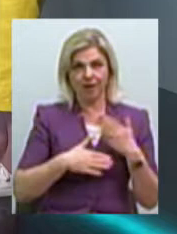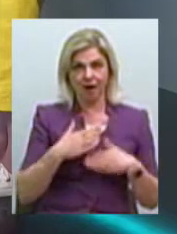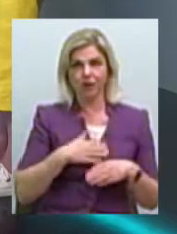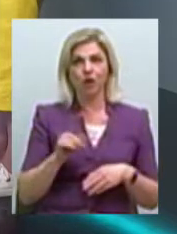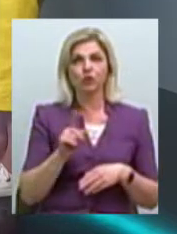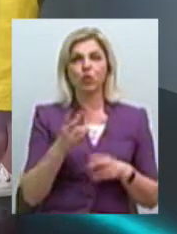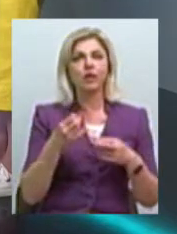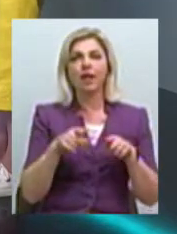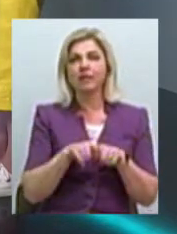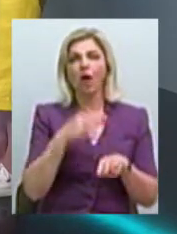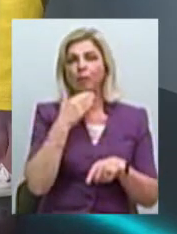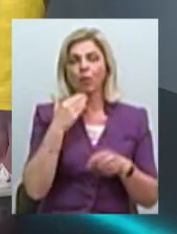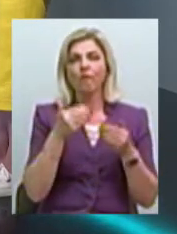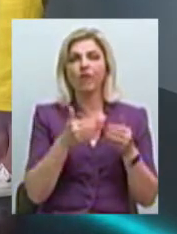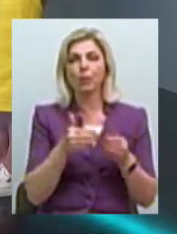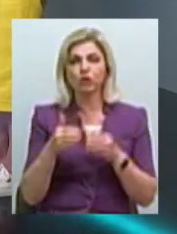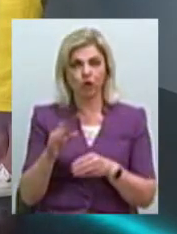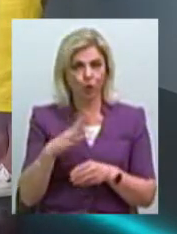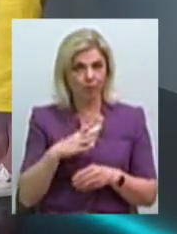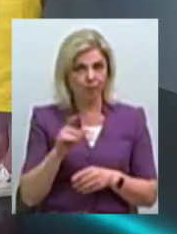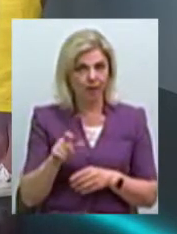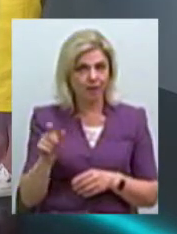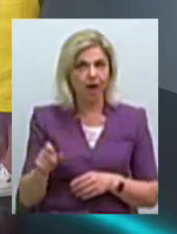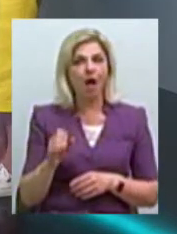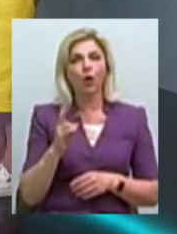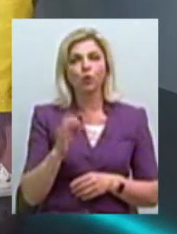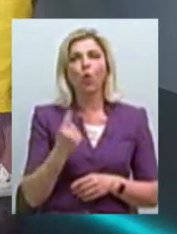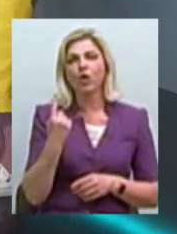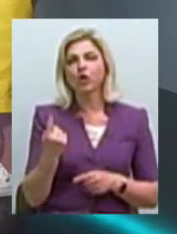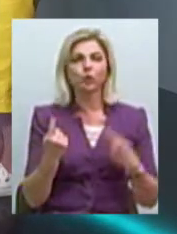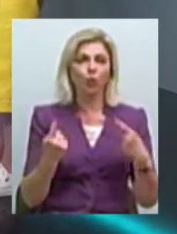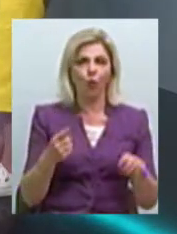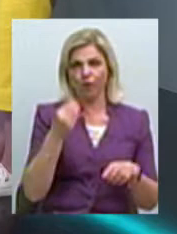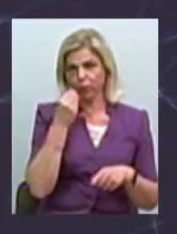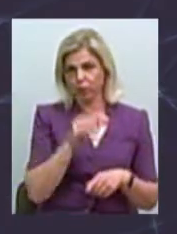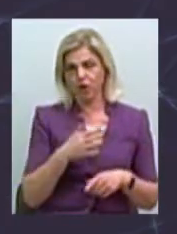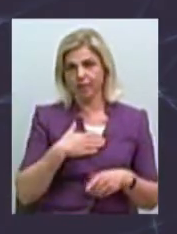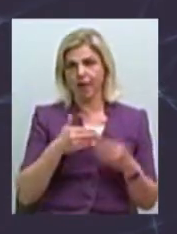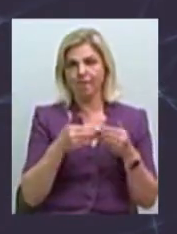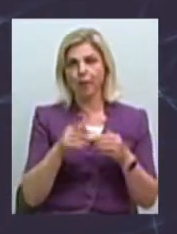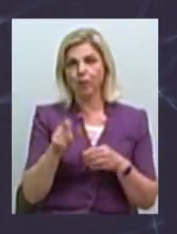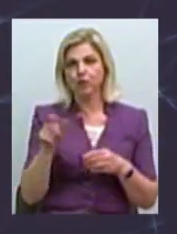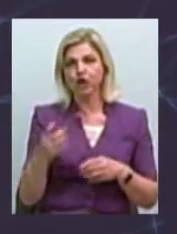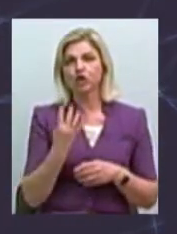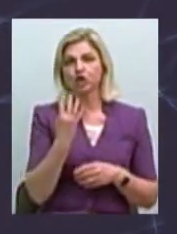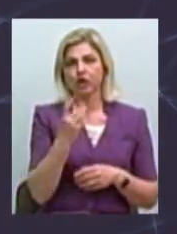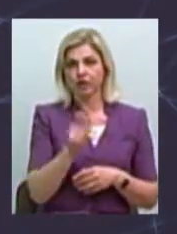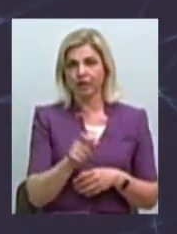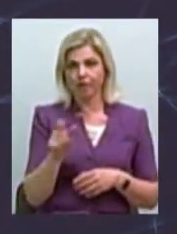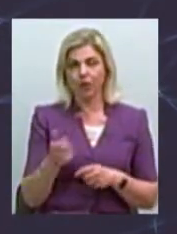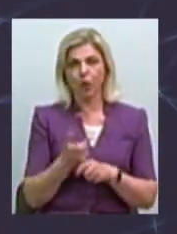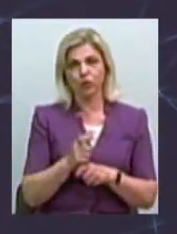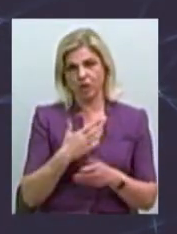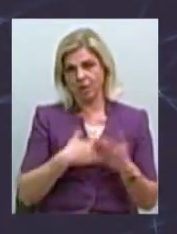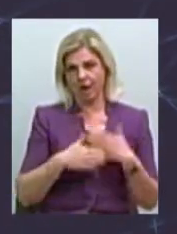было выпускников, но такие просто один другого лучше, наши выпускники, 4 человека, и очень рада,